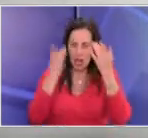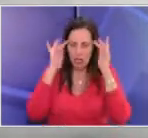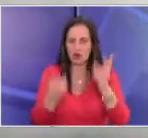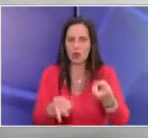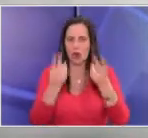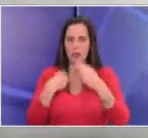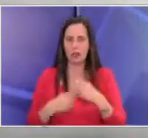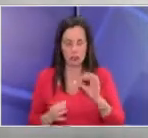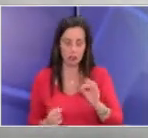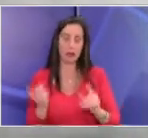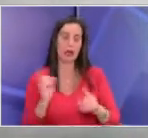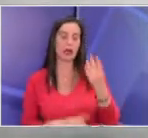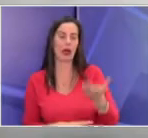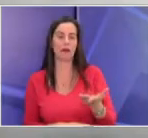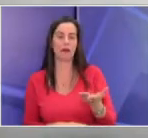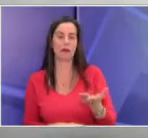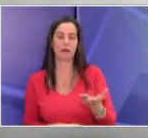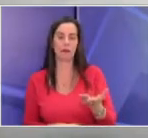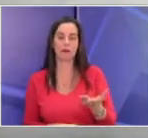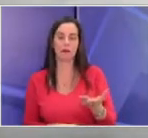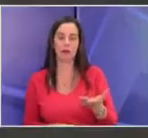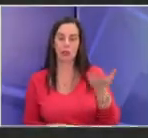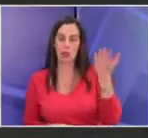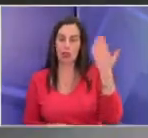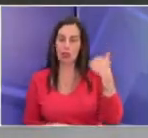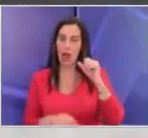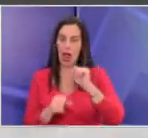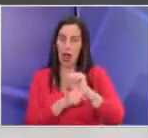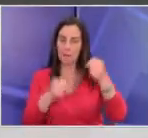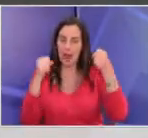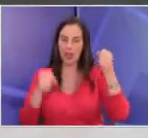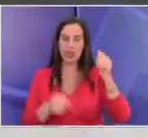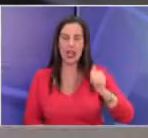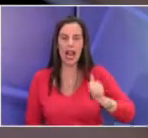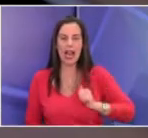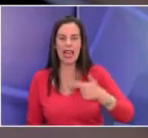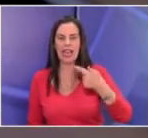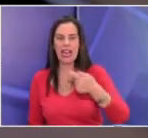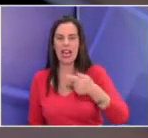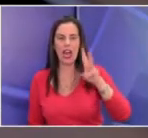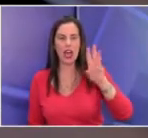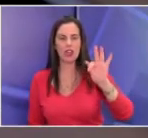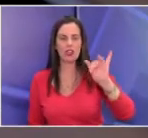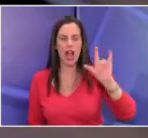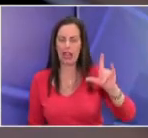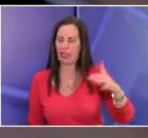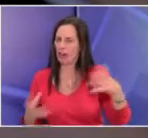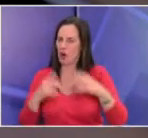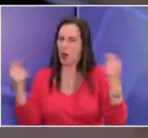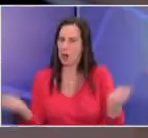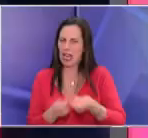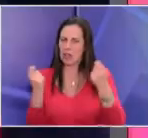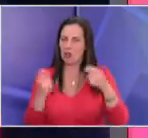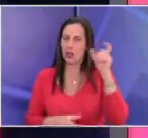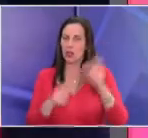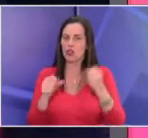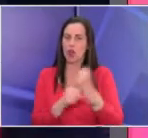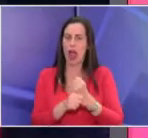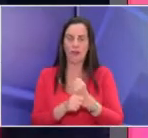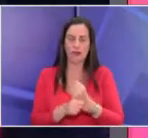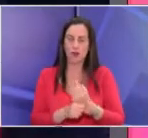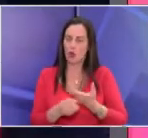נתקל באיזה חומה כזאת של... אבל הוא עבר. אני עושה את תנועת ידיים שלך. כן. עשית זה עוד פעם, שירו את